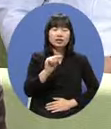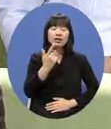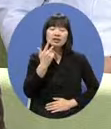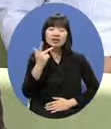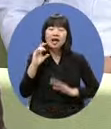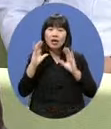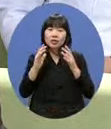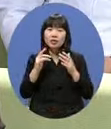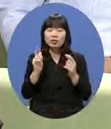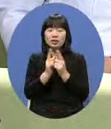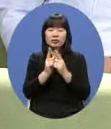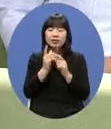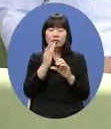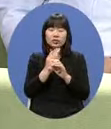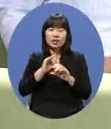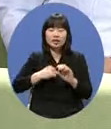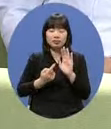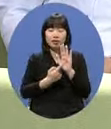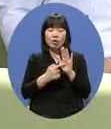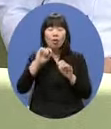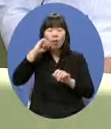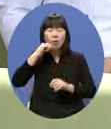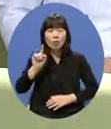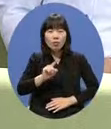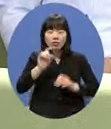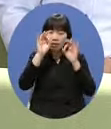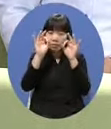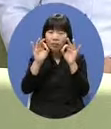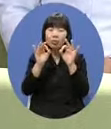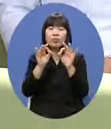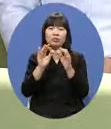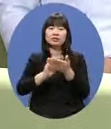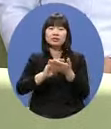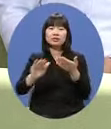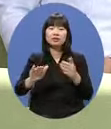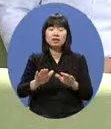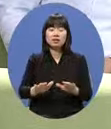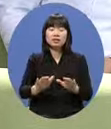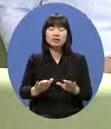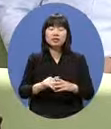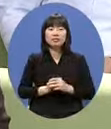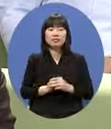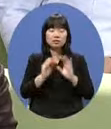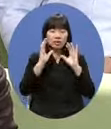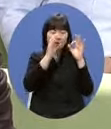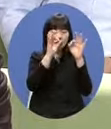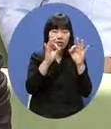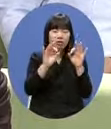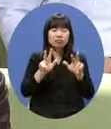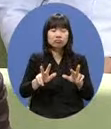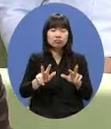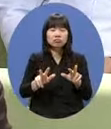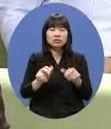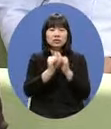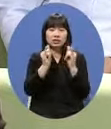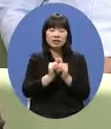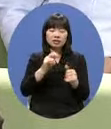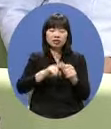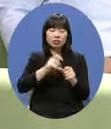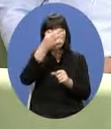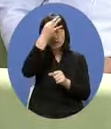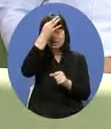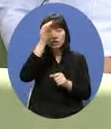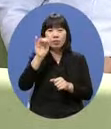어떤 자기 표현의 어려움이 무엇일까 이제 좀 본다면요 요때 이제 아이들은 아직은 사회적 기술도